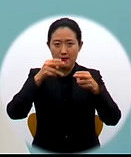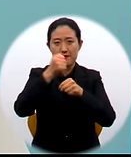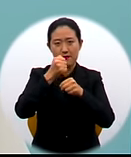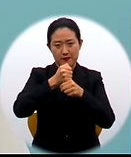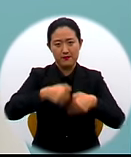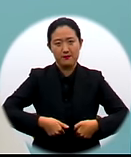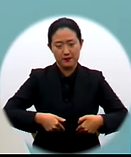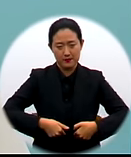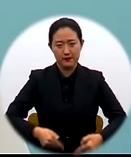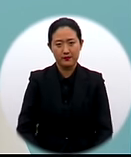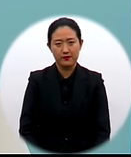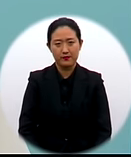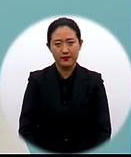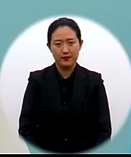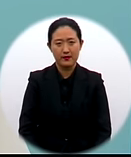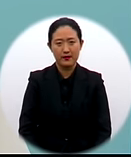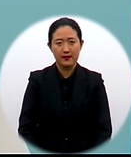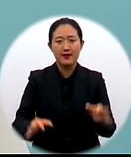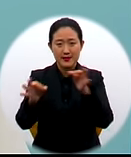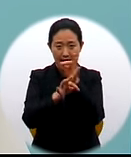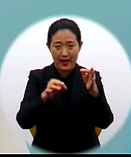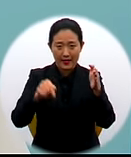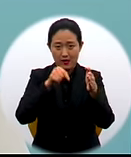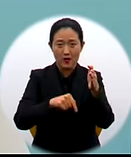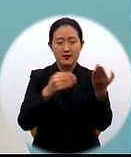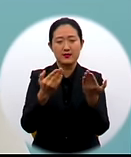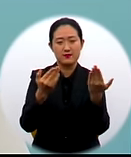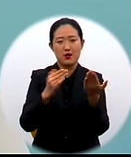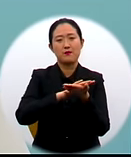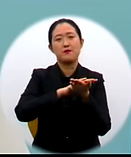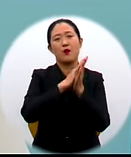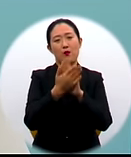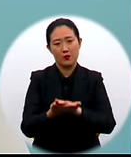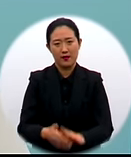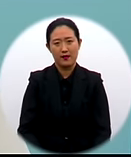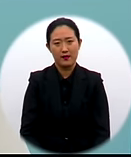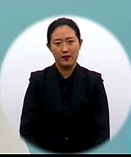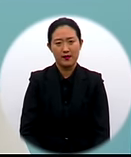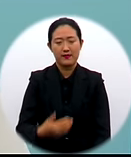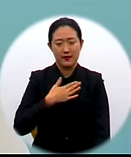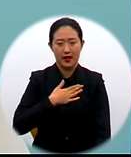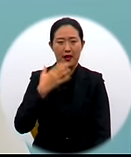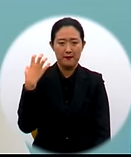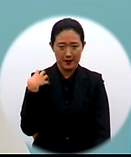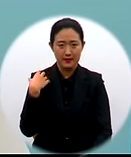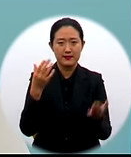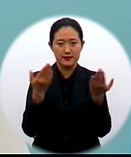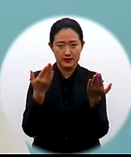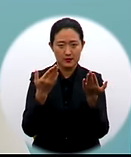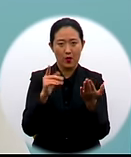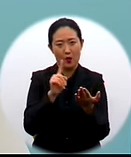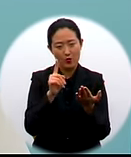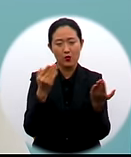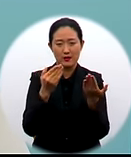겁니다. 이게 실제로 시장에서 변하는 직무의 변화입니다. 그러다 보니까 내가 어떤 직무를 해야지 우리 아이가